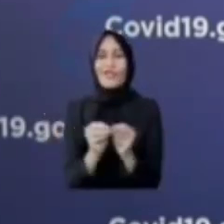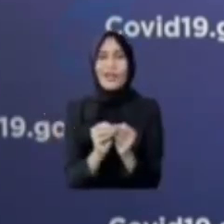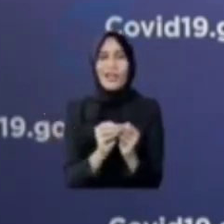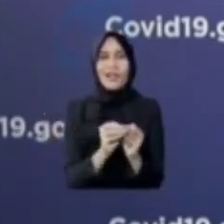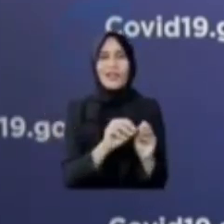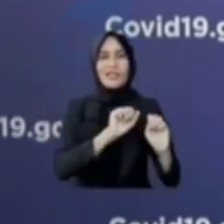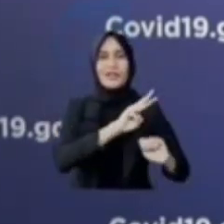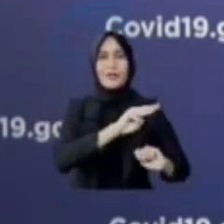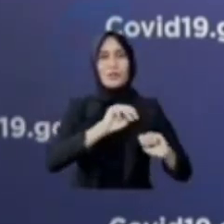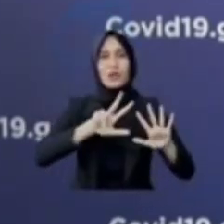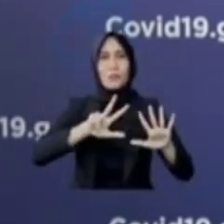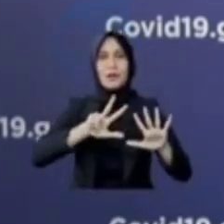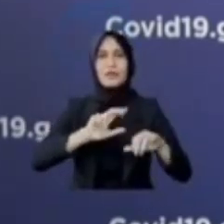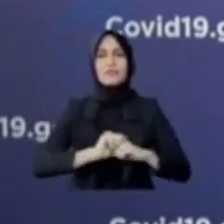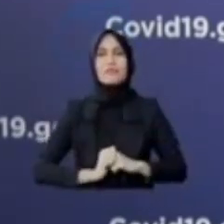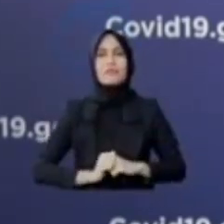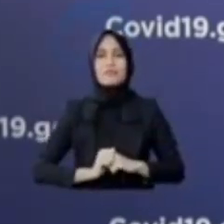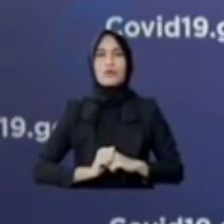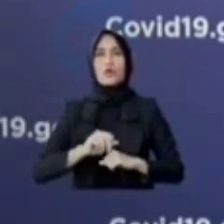menjadi